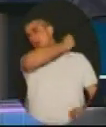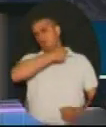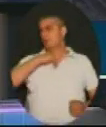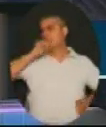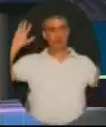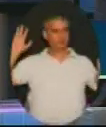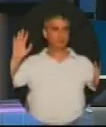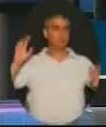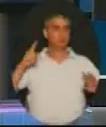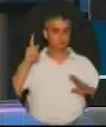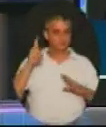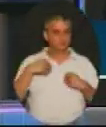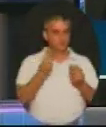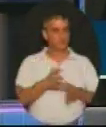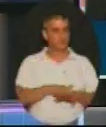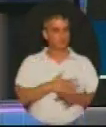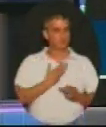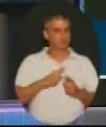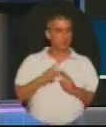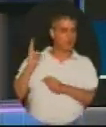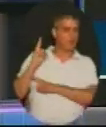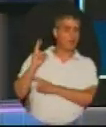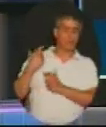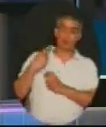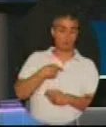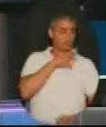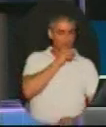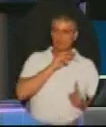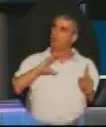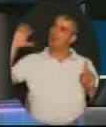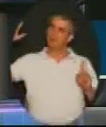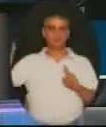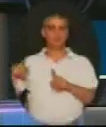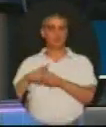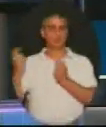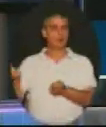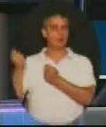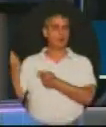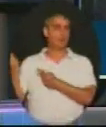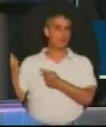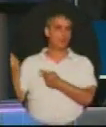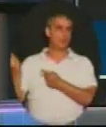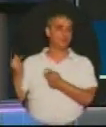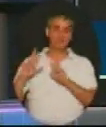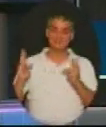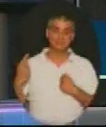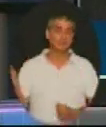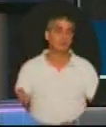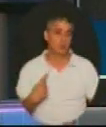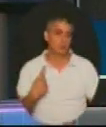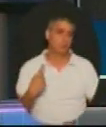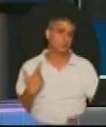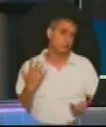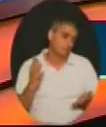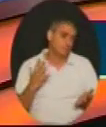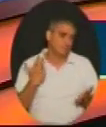רוצה, וכולי, והם נותנות לו את החיפוי. הוא מדבר, ומצד שני, יש שלטי החוצות, הציבור, או לפחות